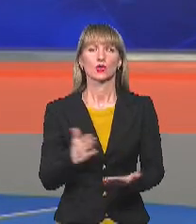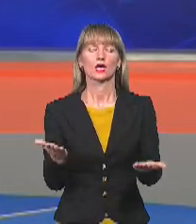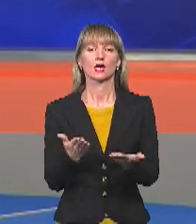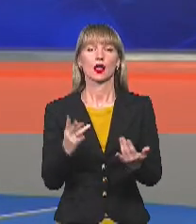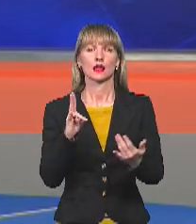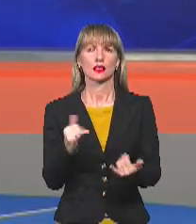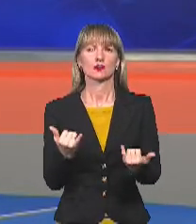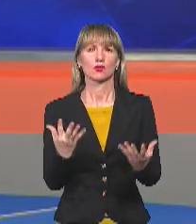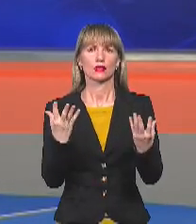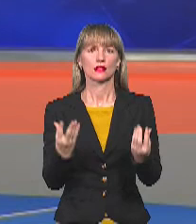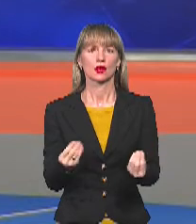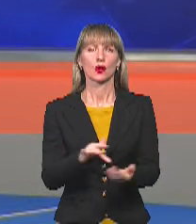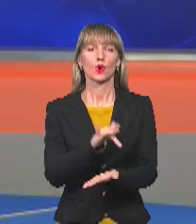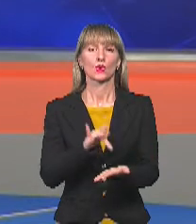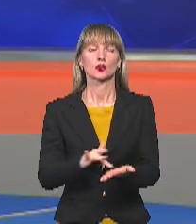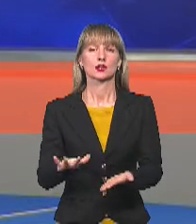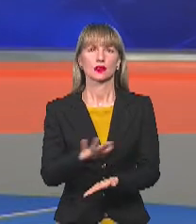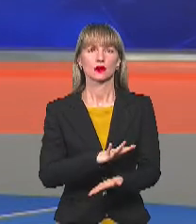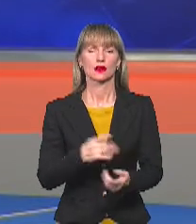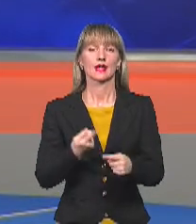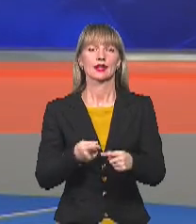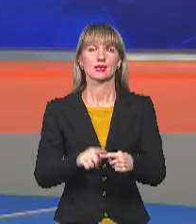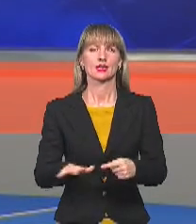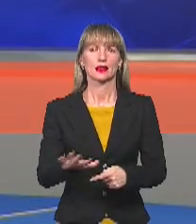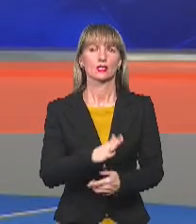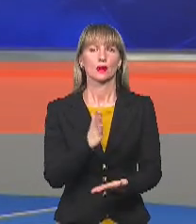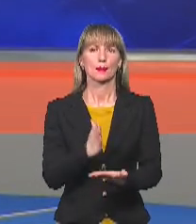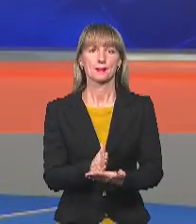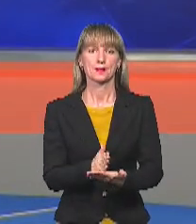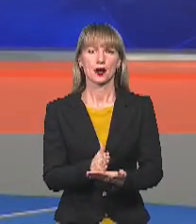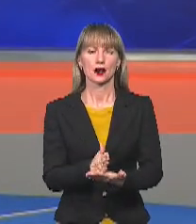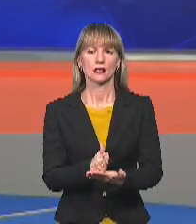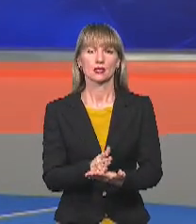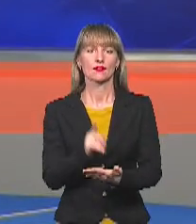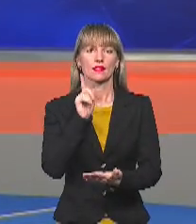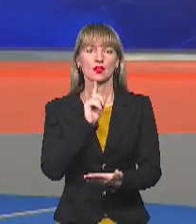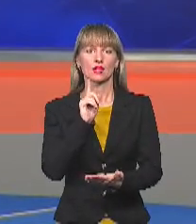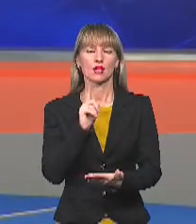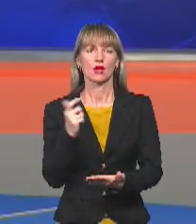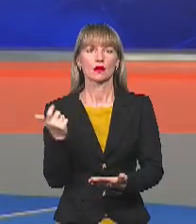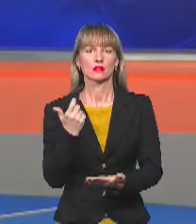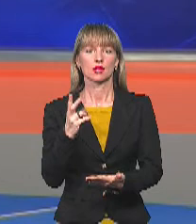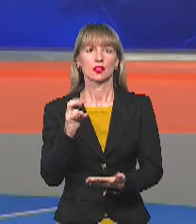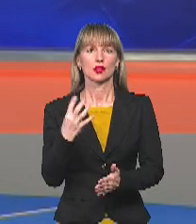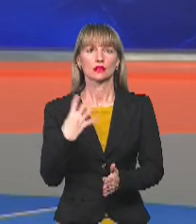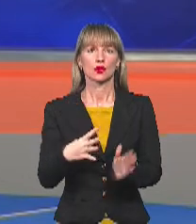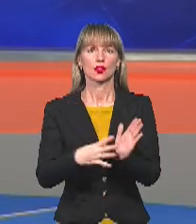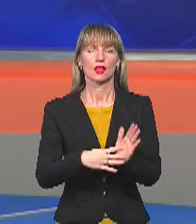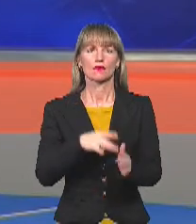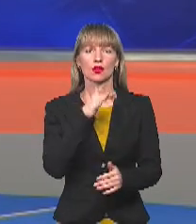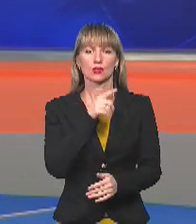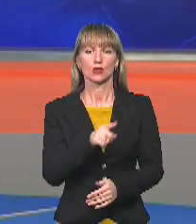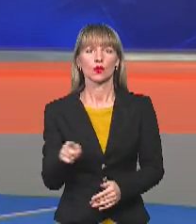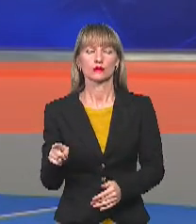на сьогоднішній день міська територія. Ця територія має... тимчасового власника на 49 год.